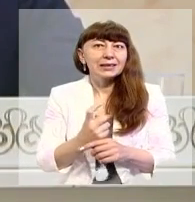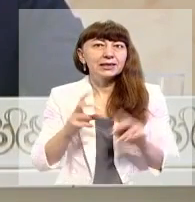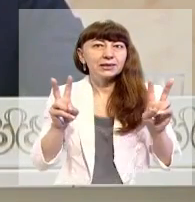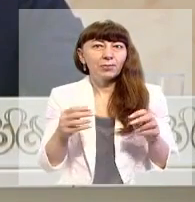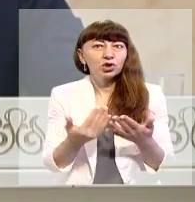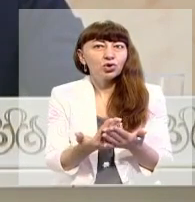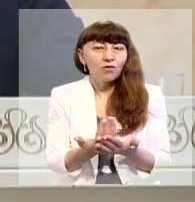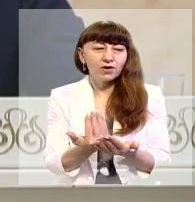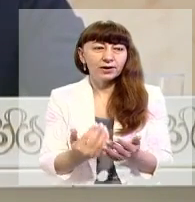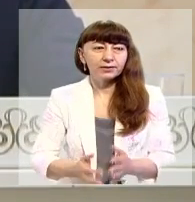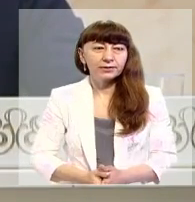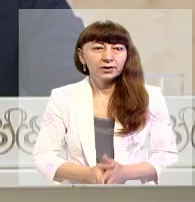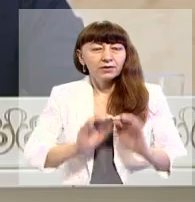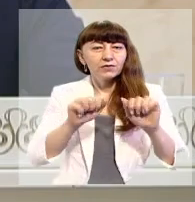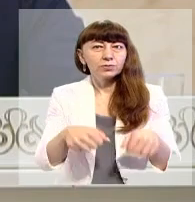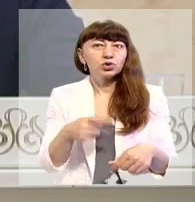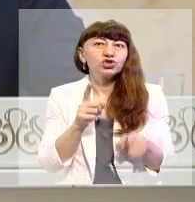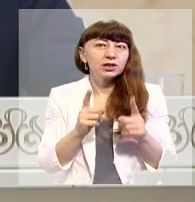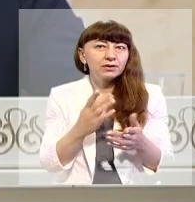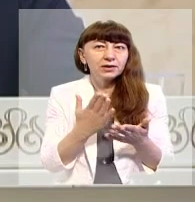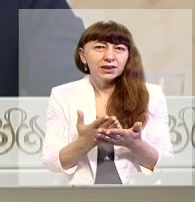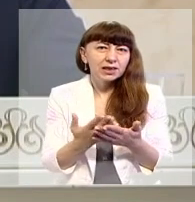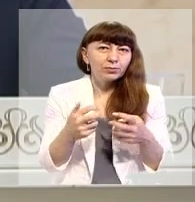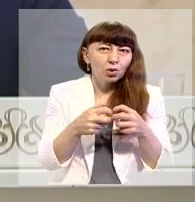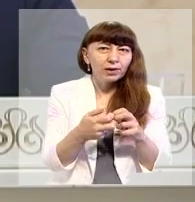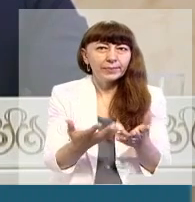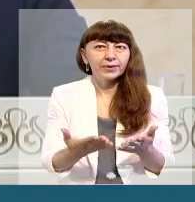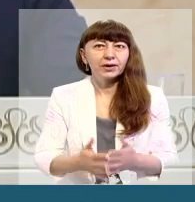И, возможно, действительно, знаете, есть шероховатости.